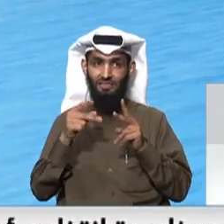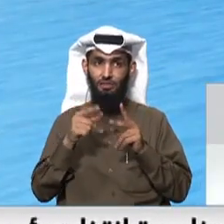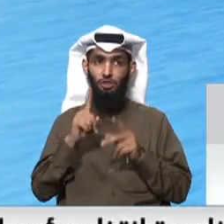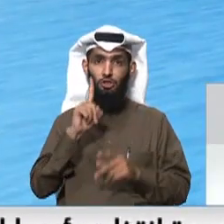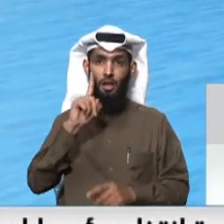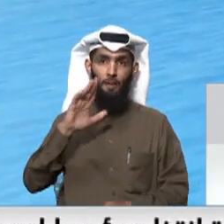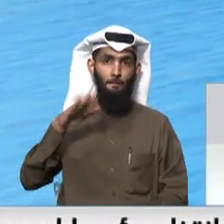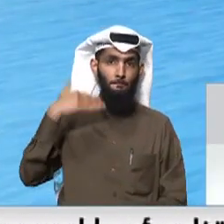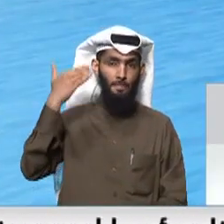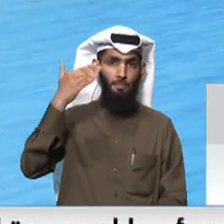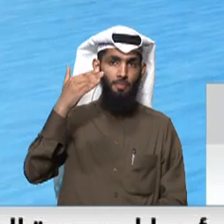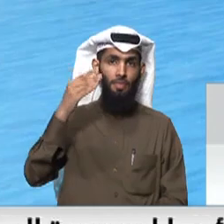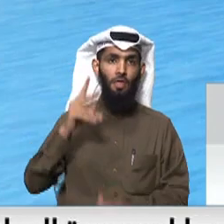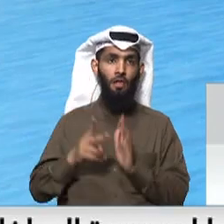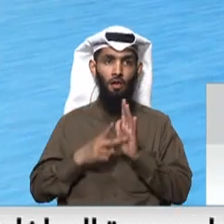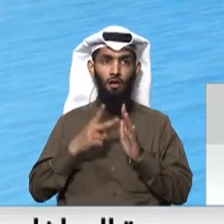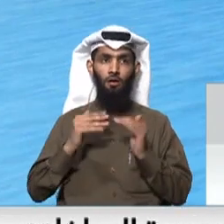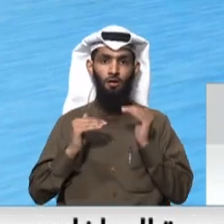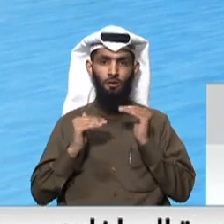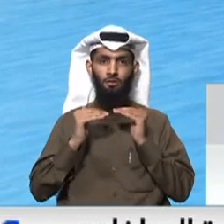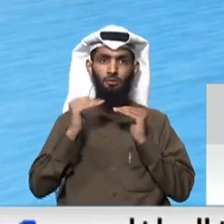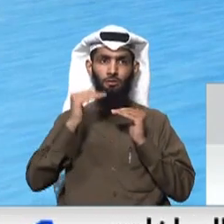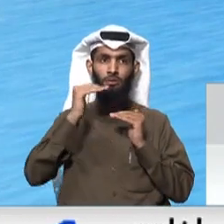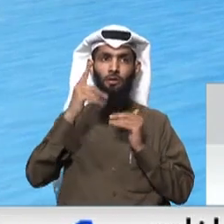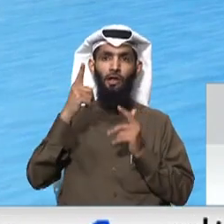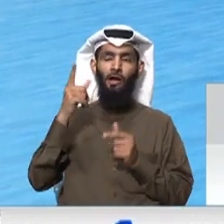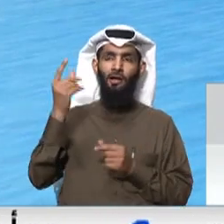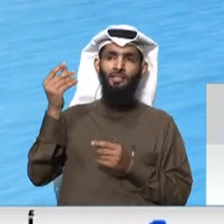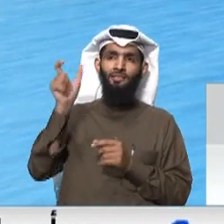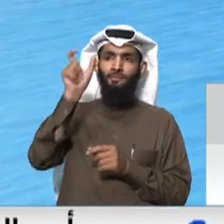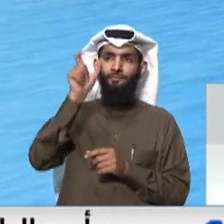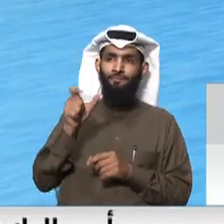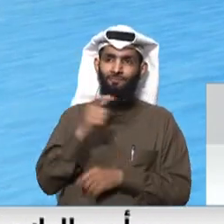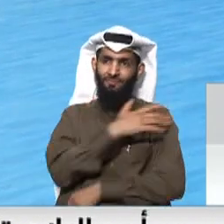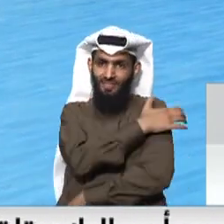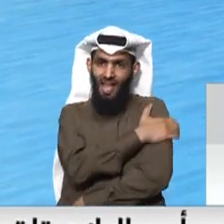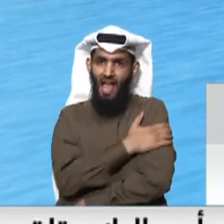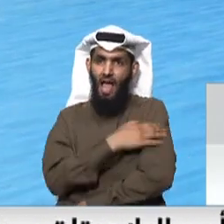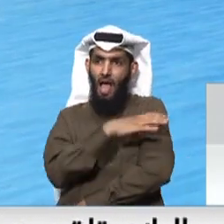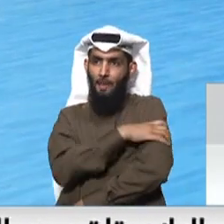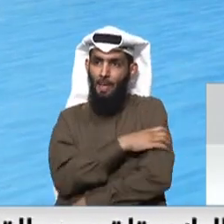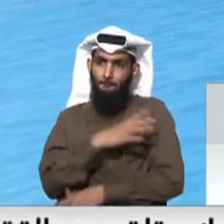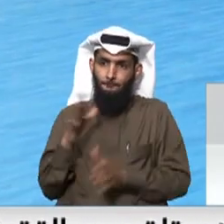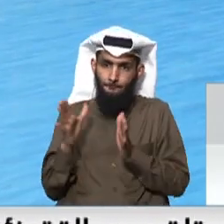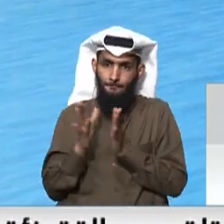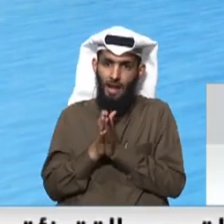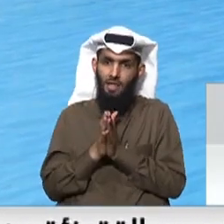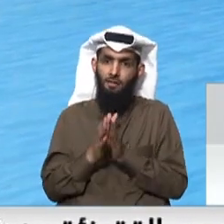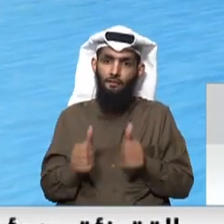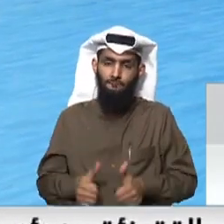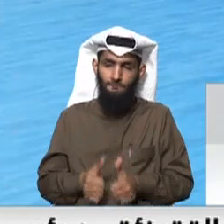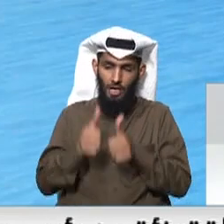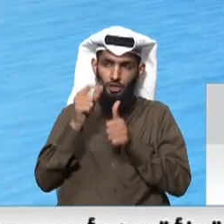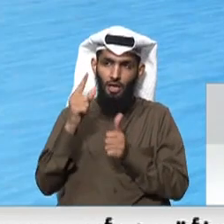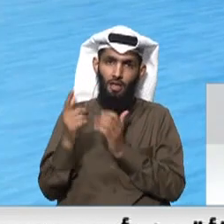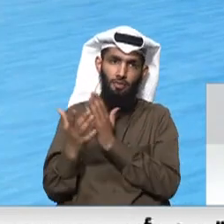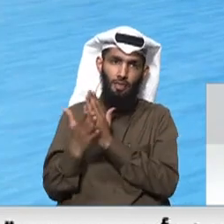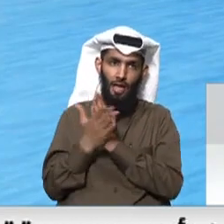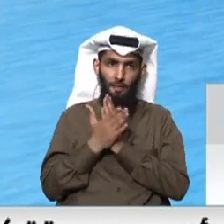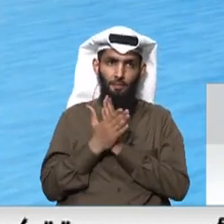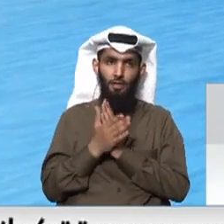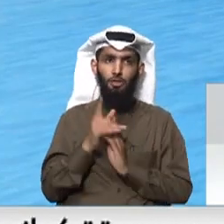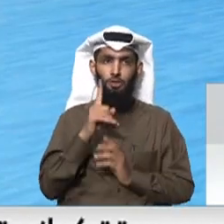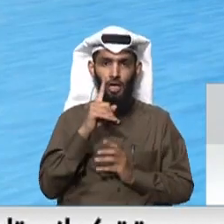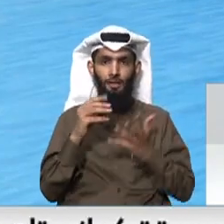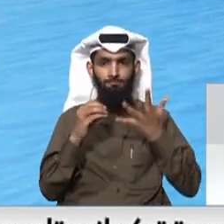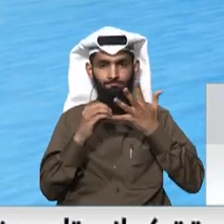شاء الله المستوى يتطور شوي شوي مع رجوع كابتن سعيد كان مع المنتخب. أحب نبارك لهم على تأهلهم حق كأس العالم، حيرد لنا وإن شاء الله